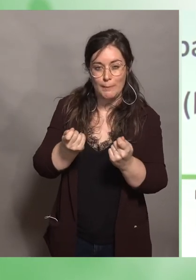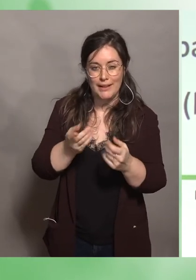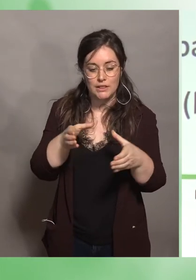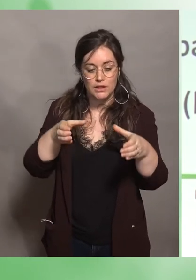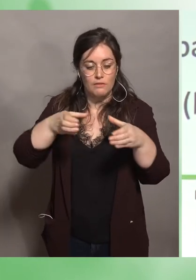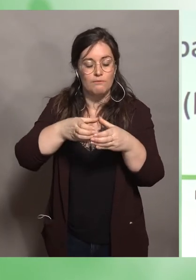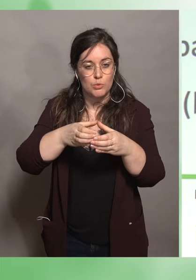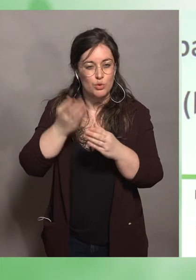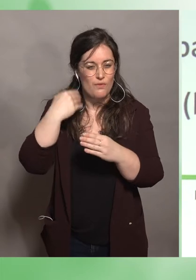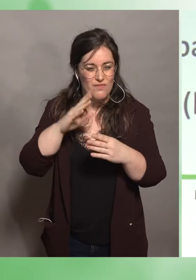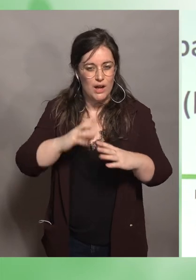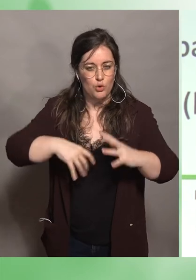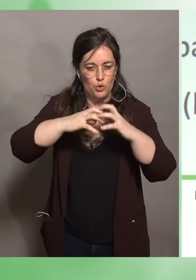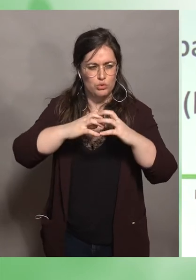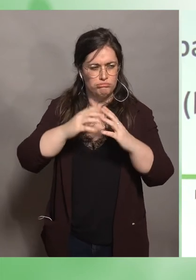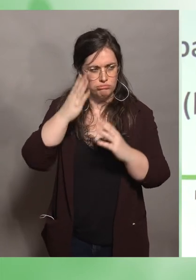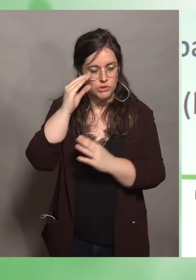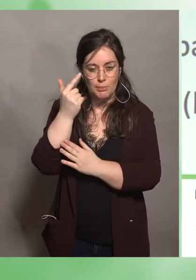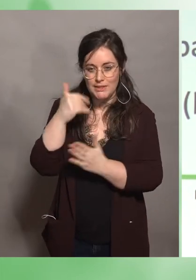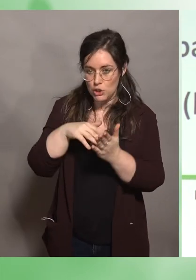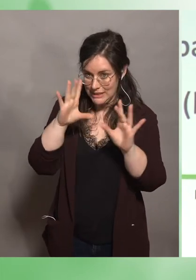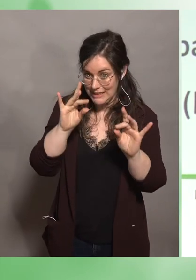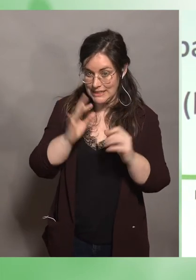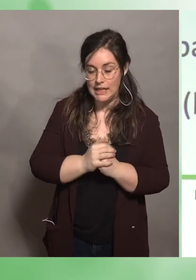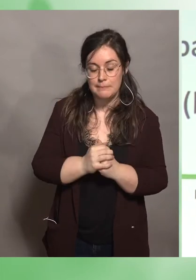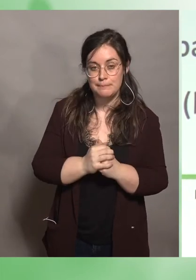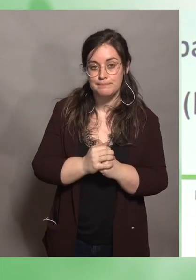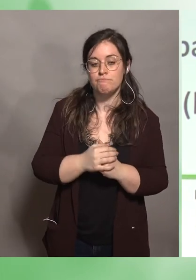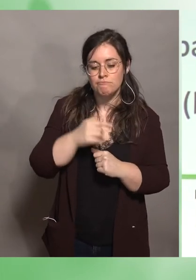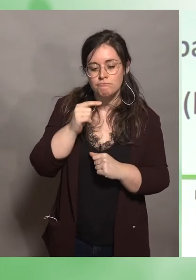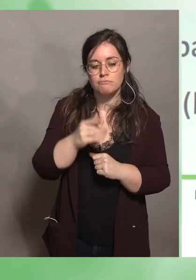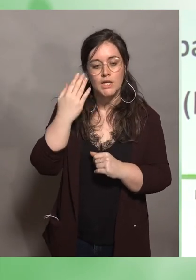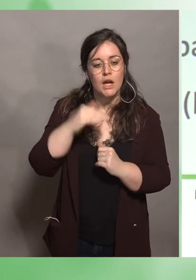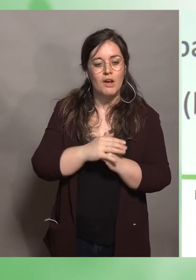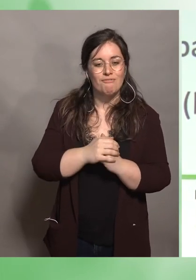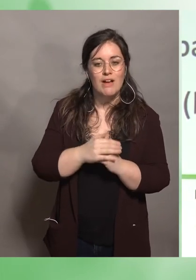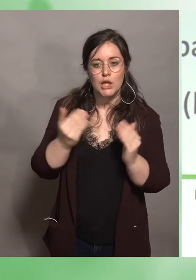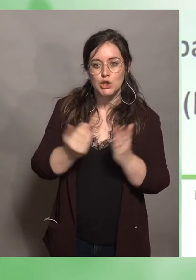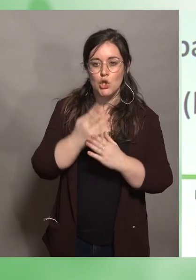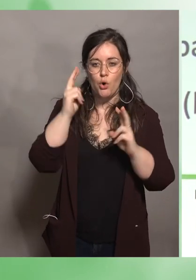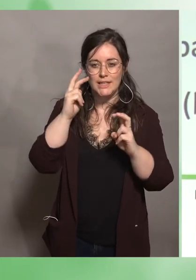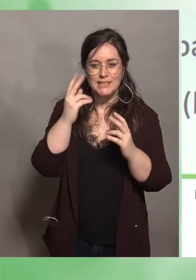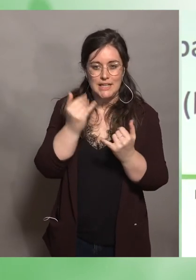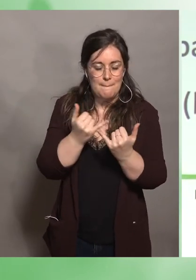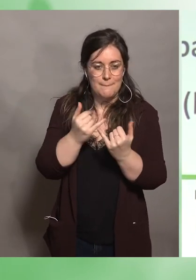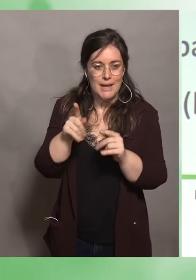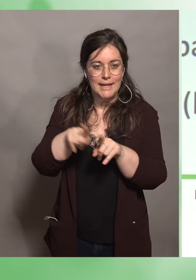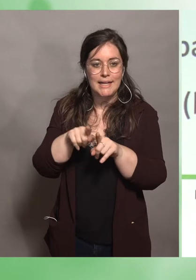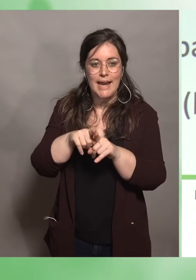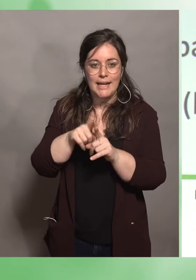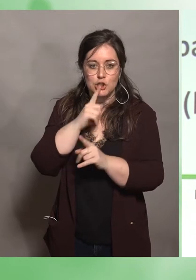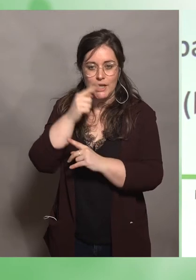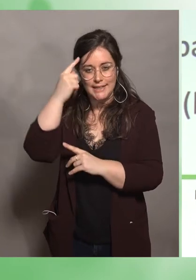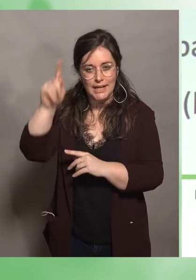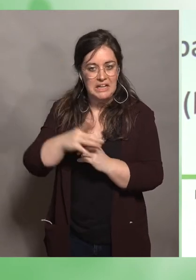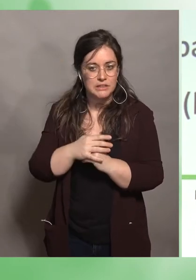Generationenmanagement-Verbund gegründet, ich glaube 2010. Und das war auch so ein neues Thema wie Stille Talente, wo wir nicht